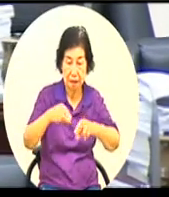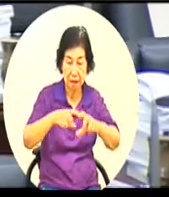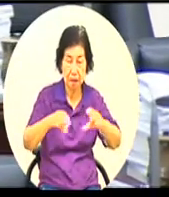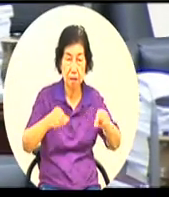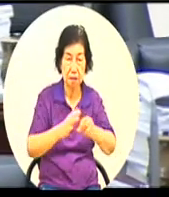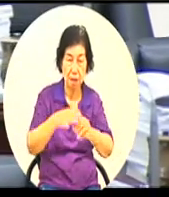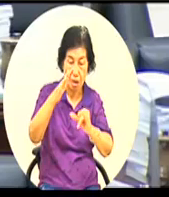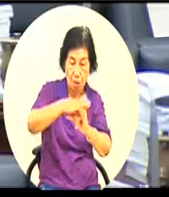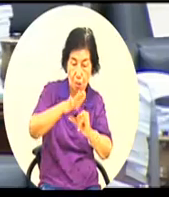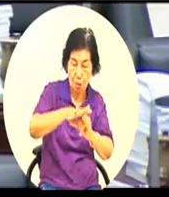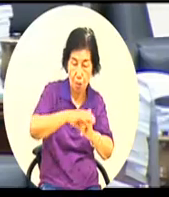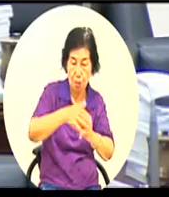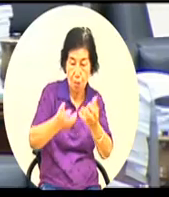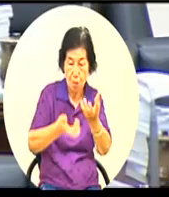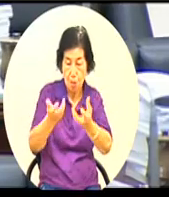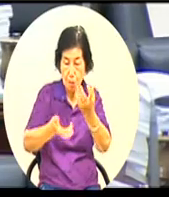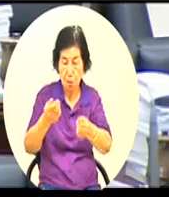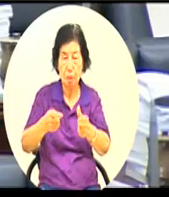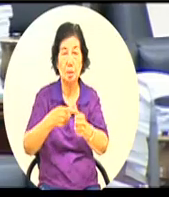啊，